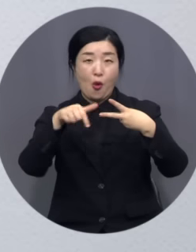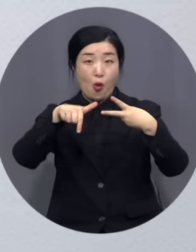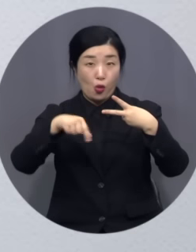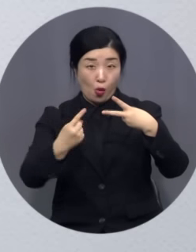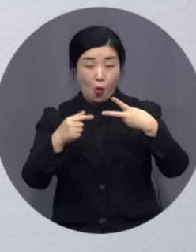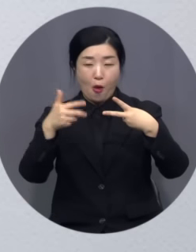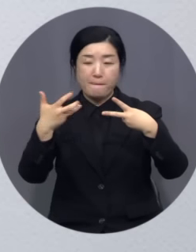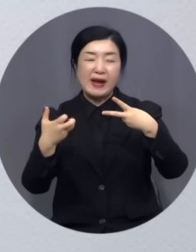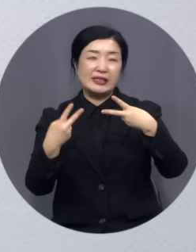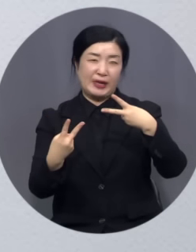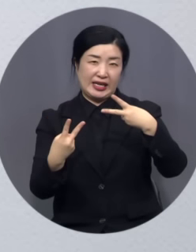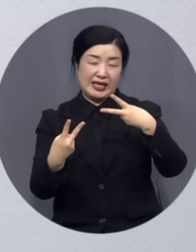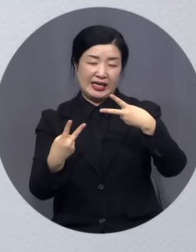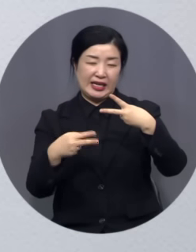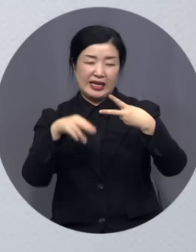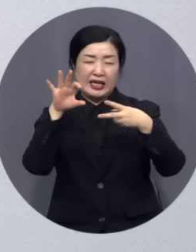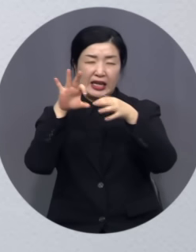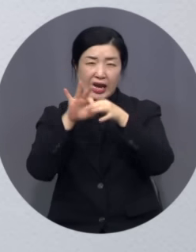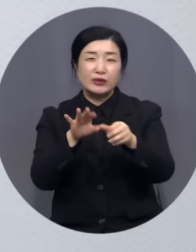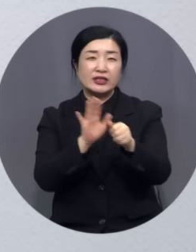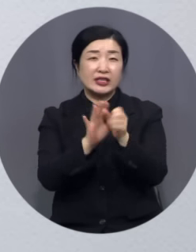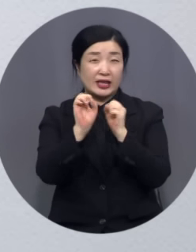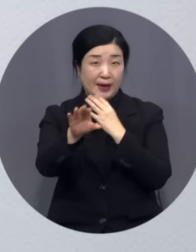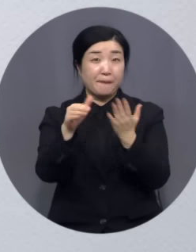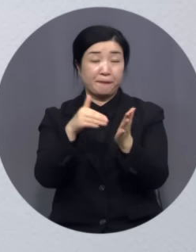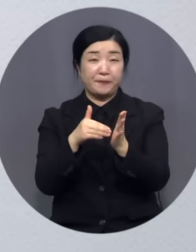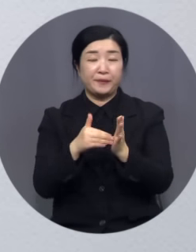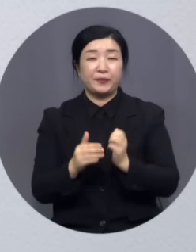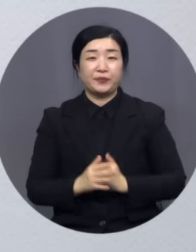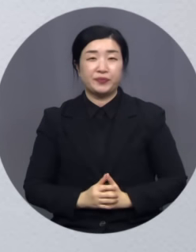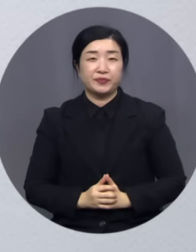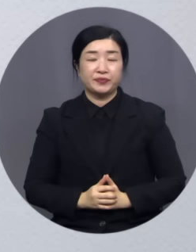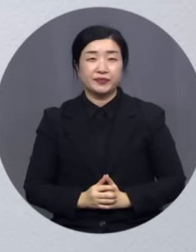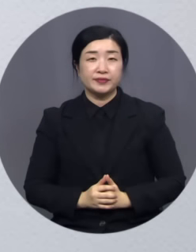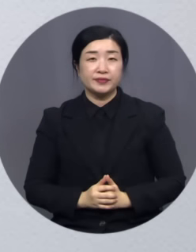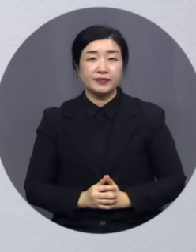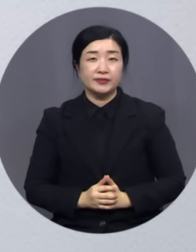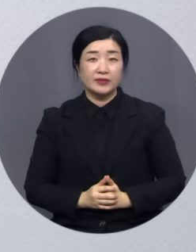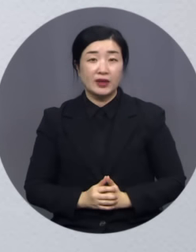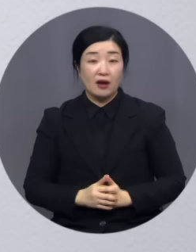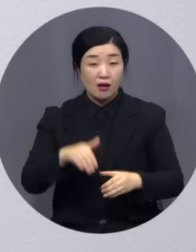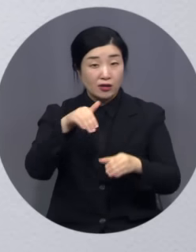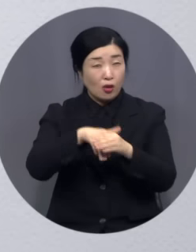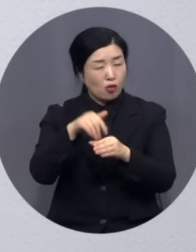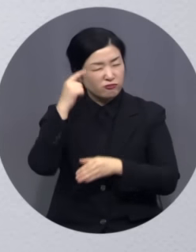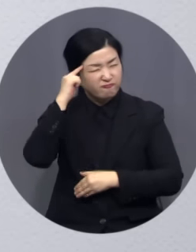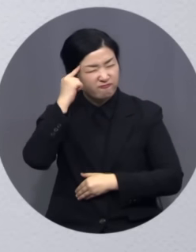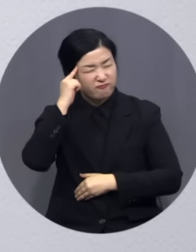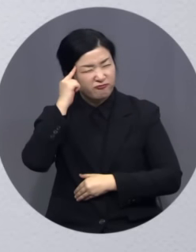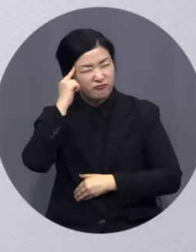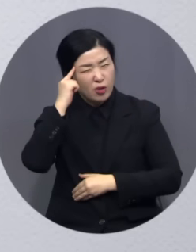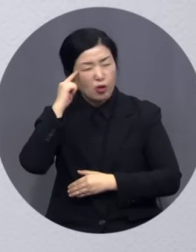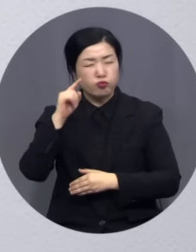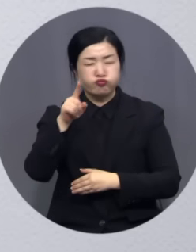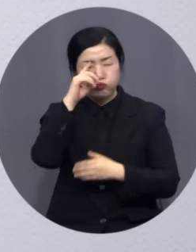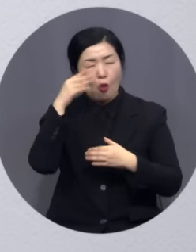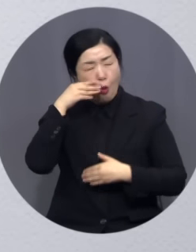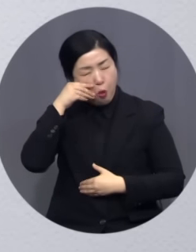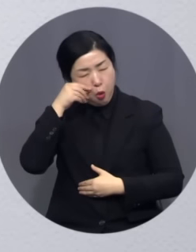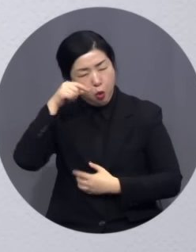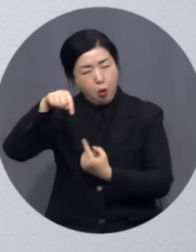후보 82% 계속 지지하겠다고 응답했습니다 총선에 대한 인식은 안정적인 국정 운영을 위해